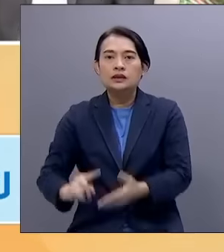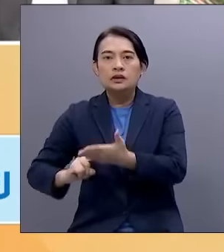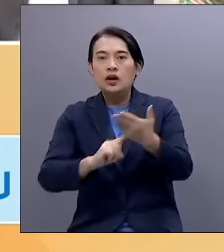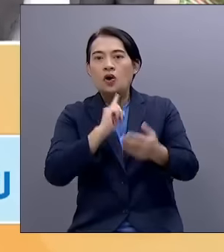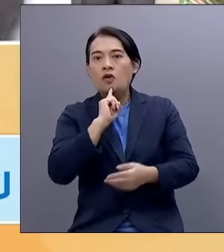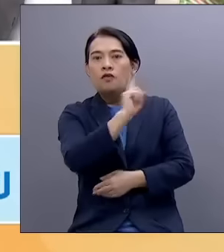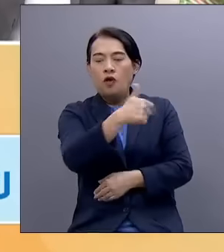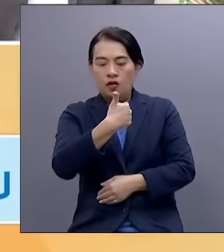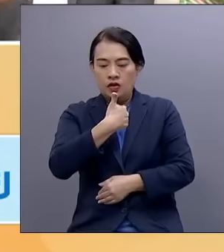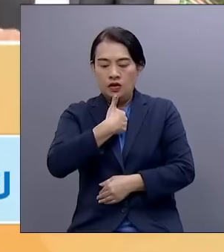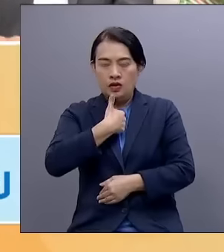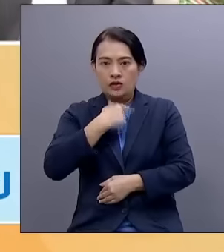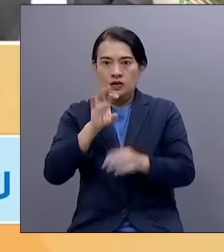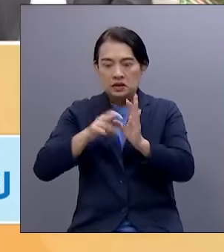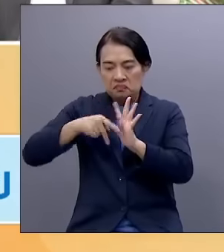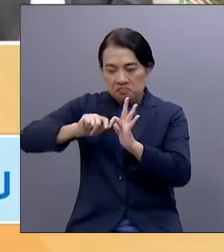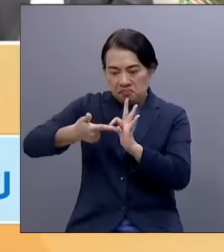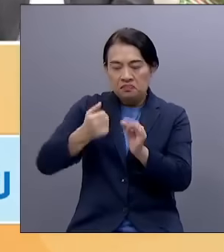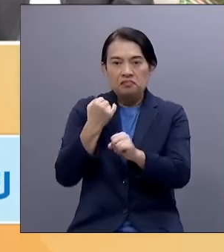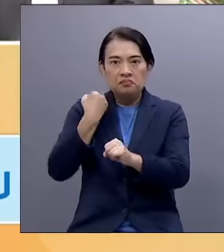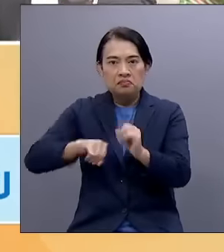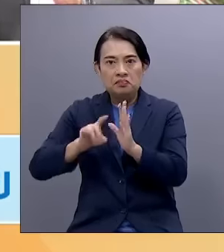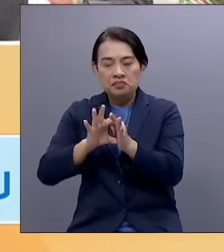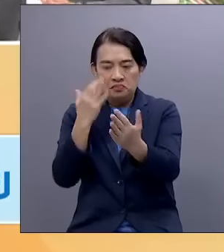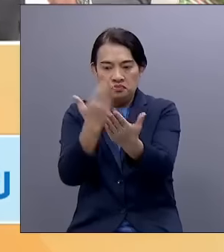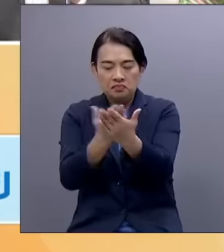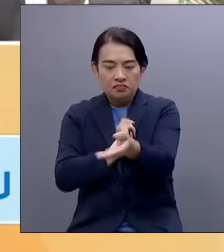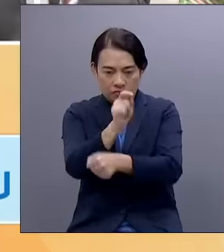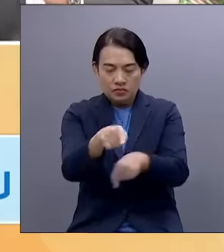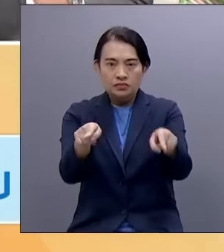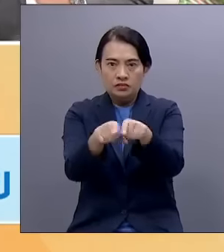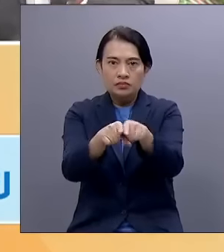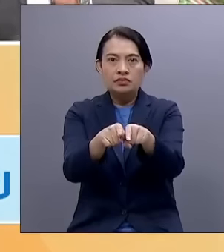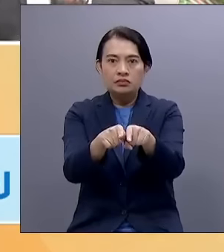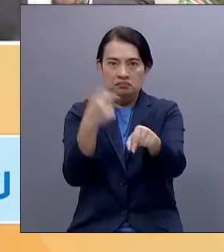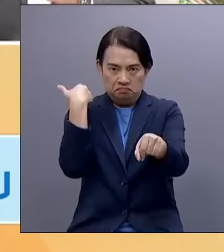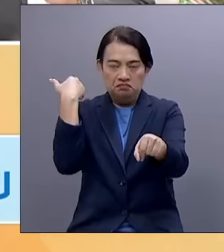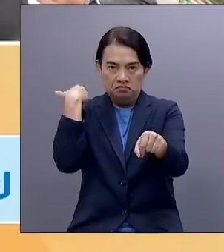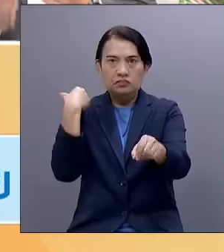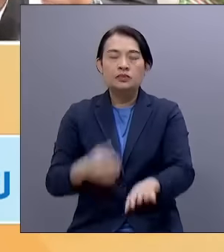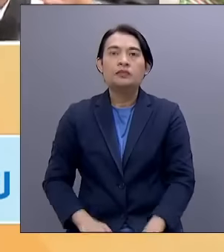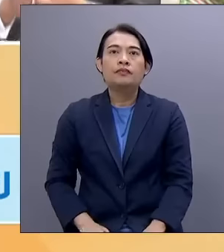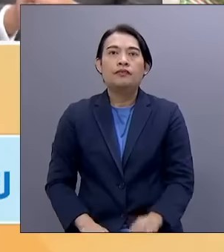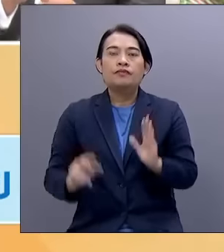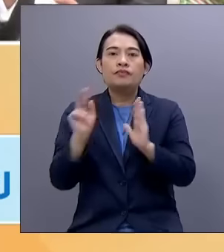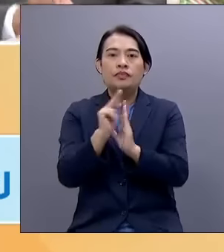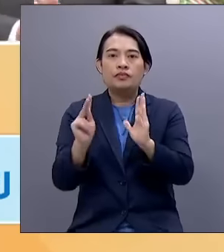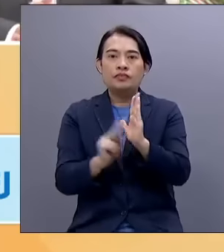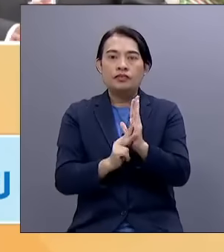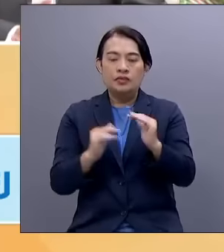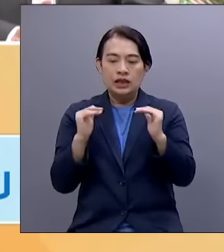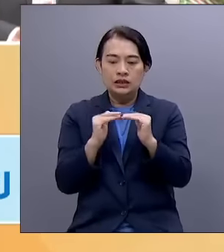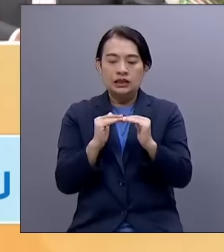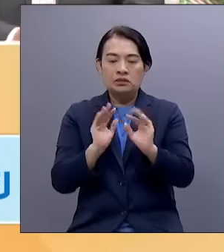ความรับผิดทางแพ่งก็คือให้คุณชดใช้เงินกลับมาได้ด้วยอืเพราะฉะนั้นเนี่ยหลักกฎหมายเนี่ยถ้าคุณจะใช้เนี่ยสิทธิ์ในการปฏิเสธหรือ